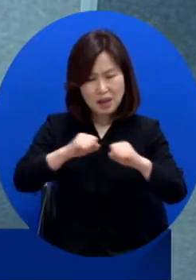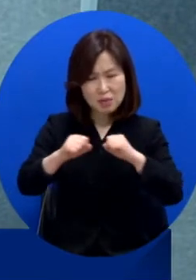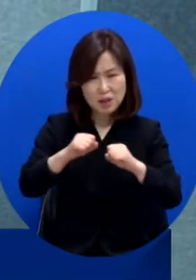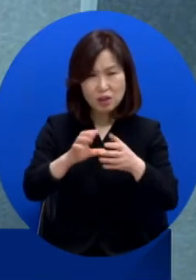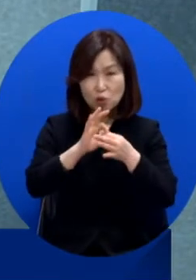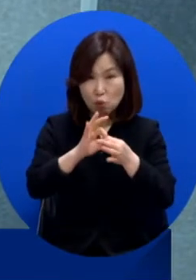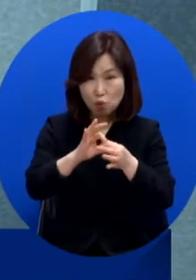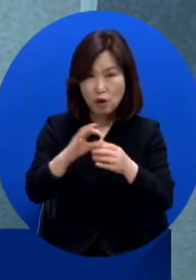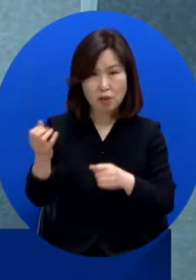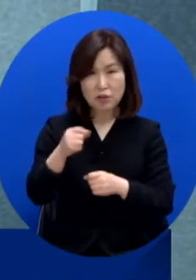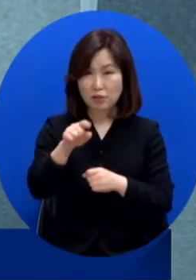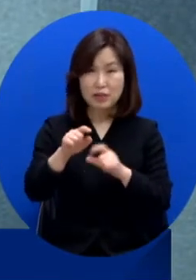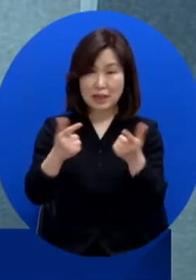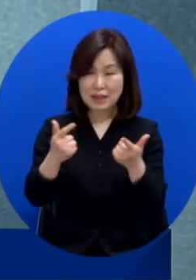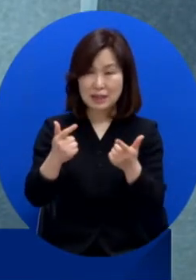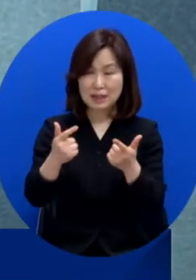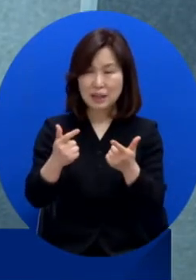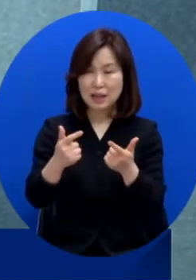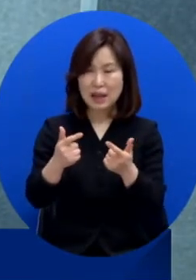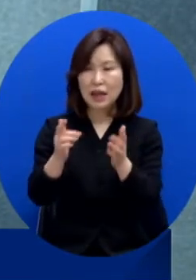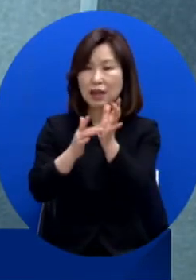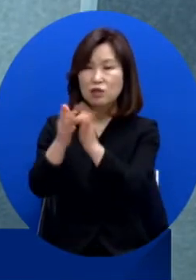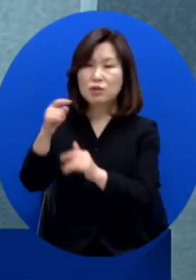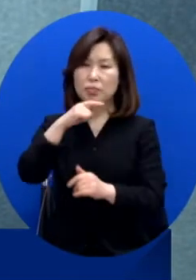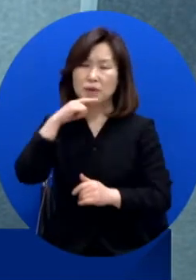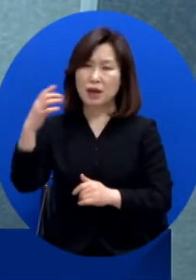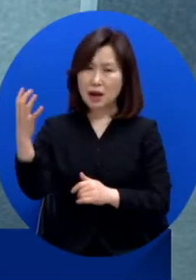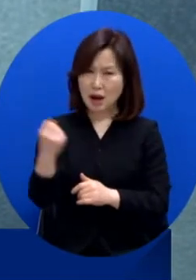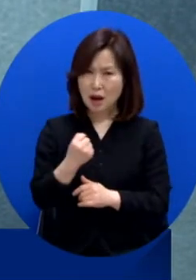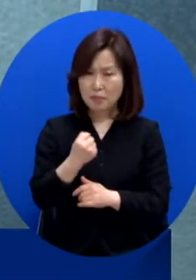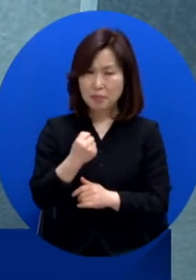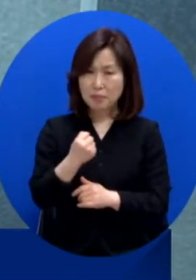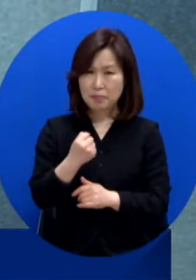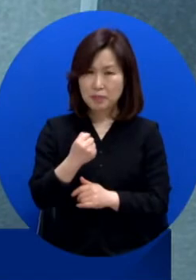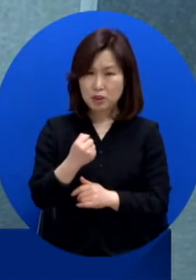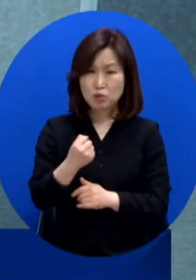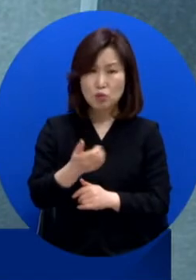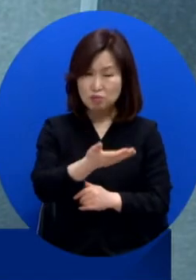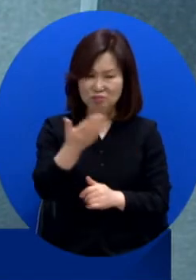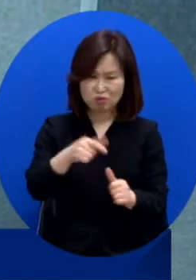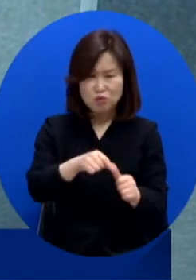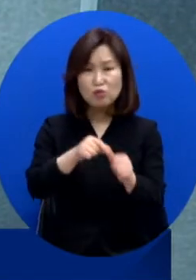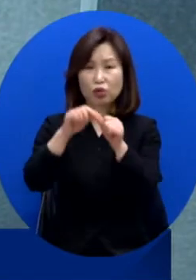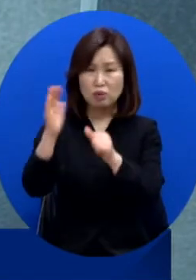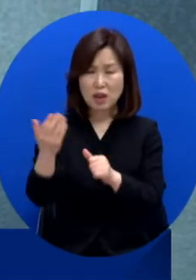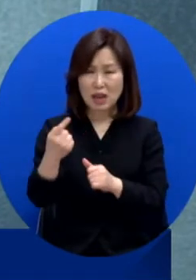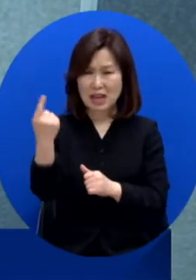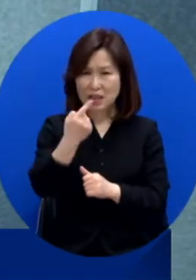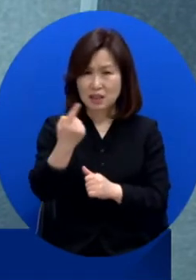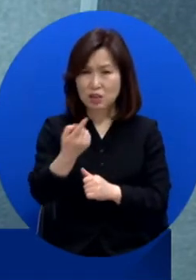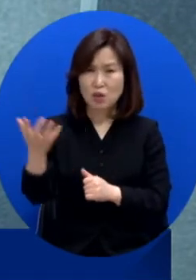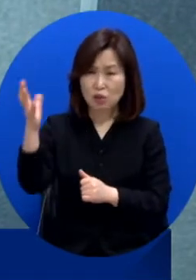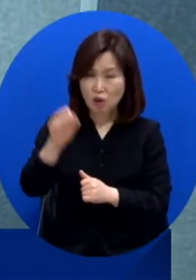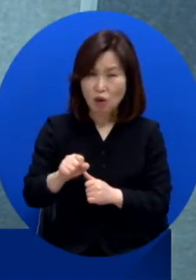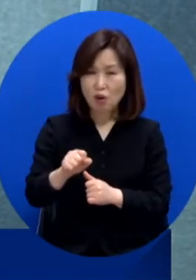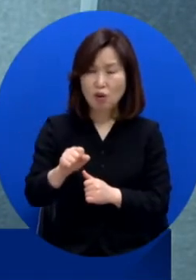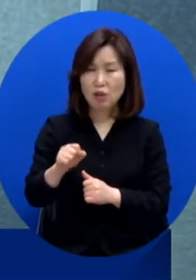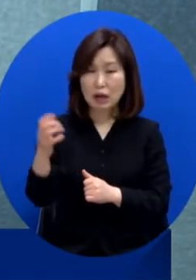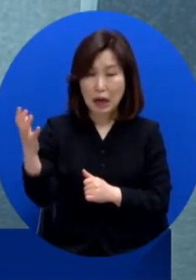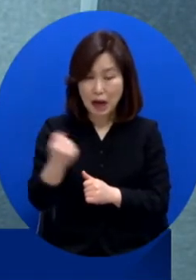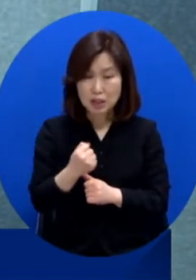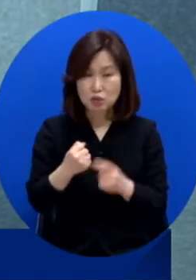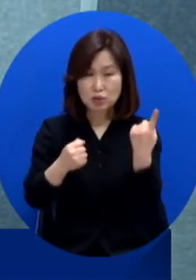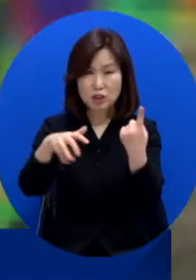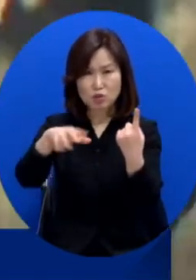아니다. 전능자의 피값으로 그거는 바꿔서 준 거야. 너가 천억을 줘도 나는 1초도 그거를 바꿀